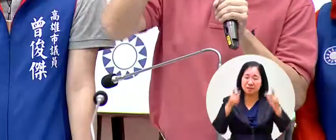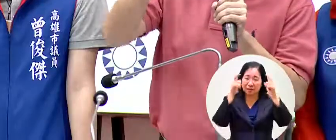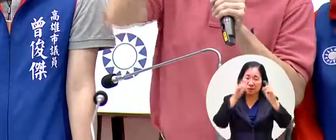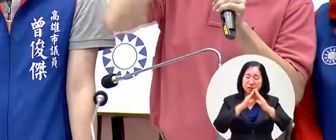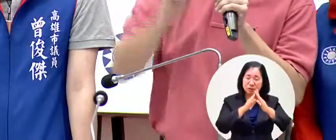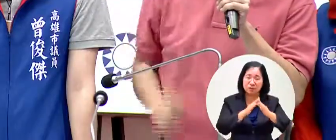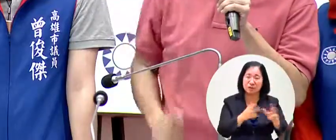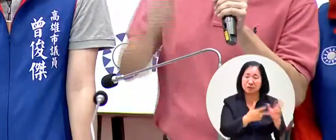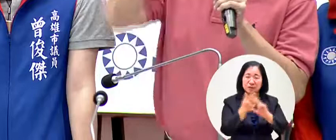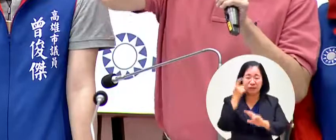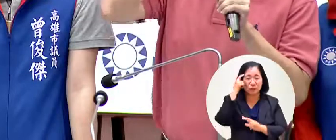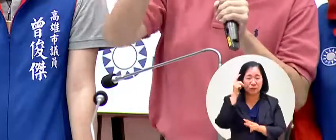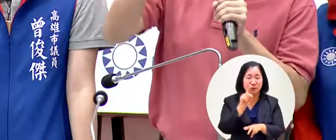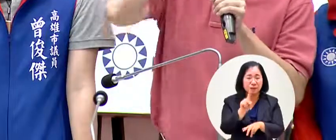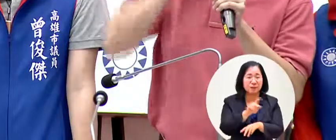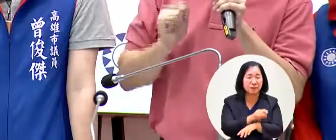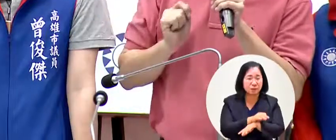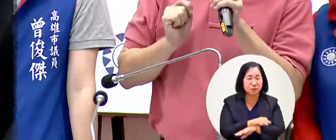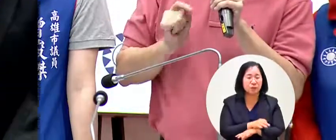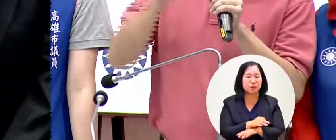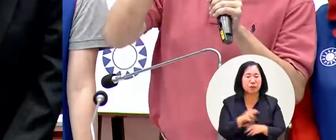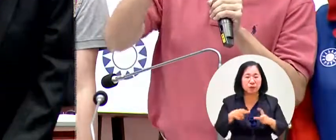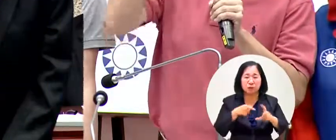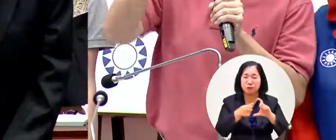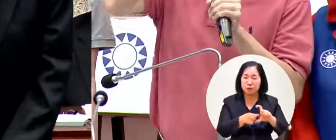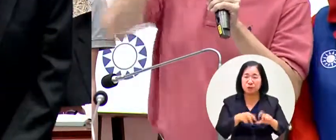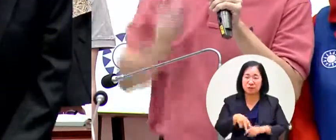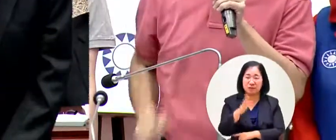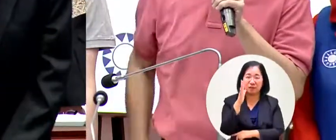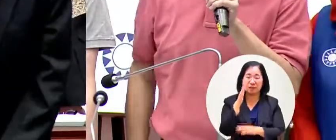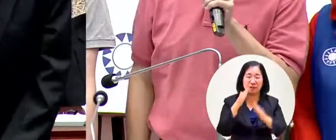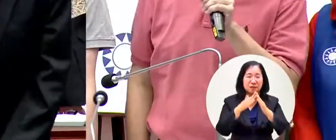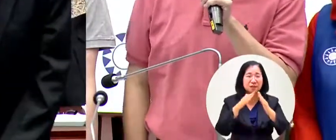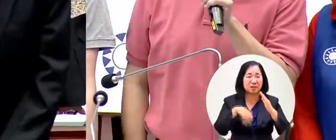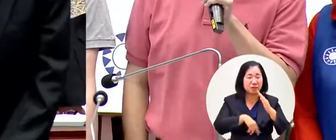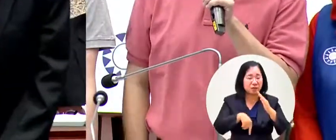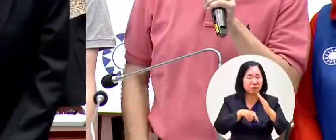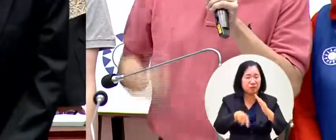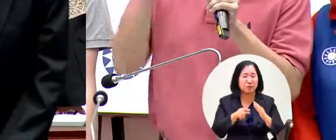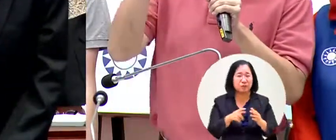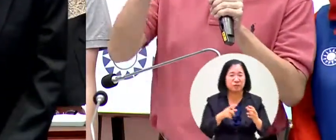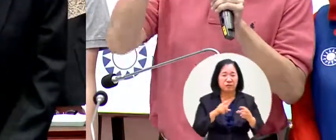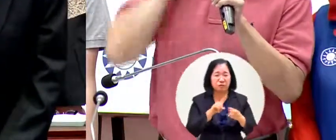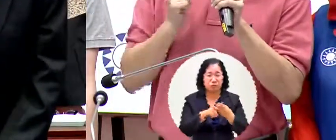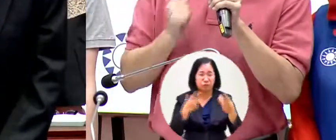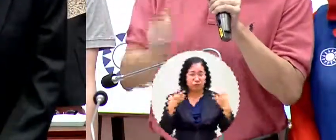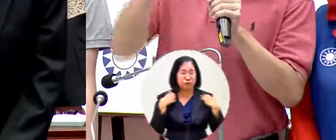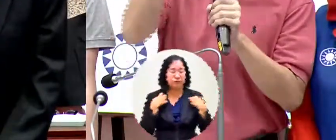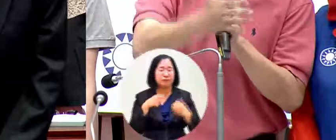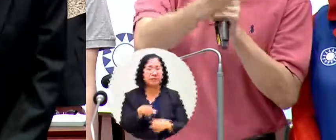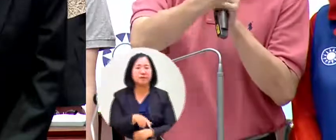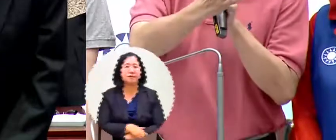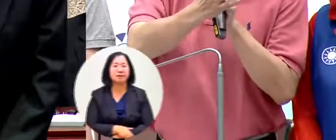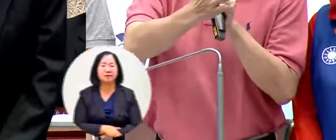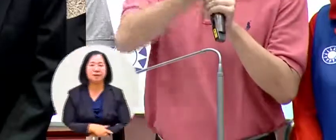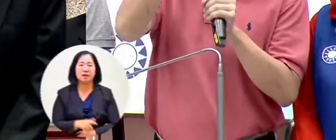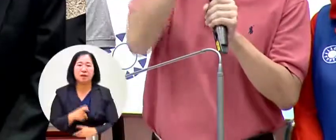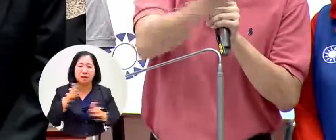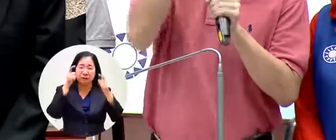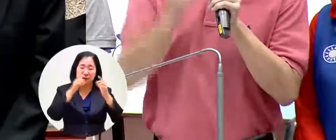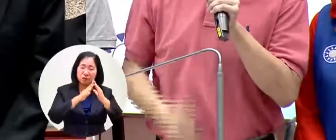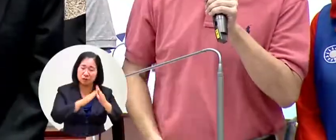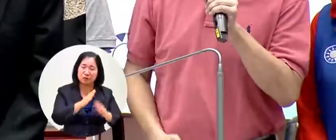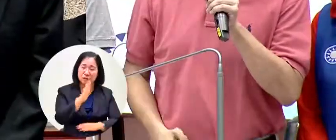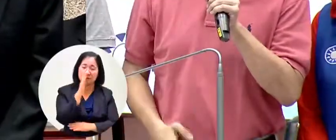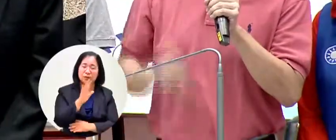有。 请你简单的跟大家说明一下，现在高雄市的桥头科学园区行政院，